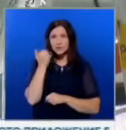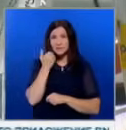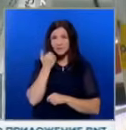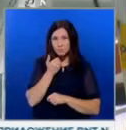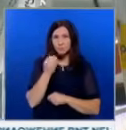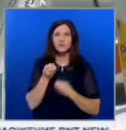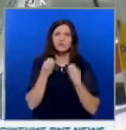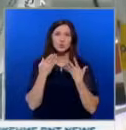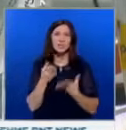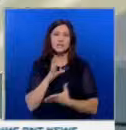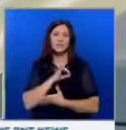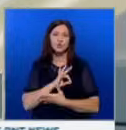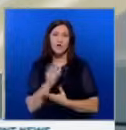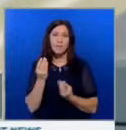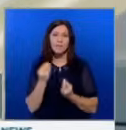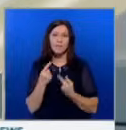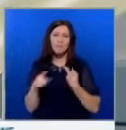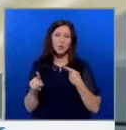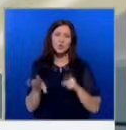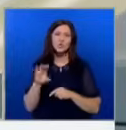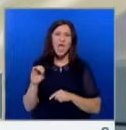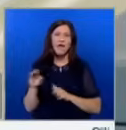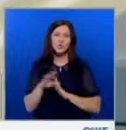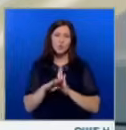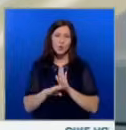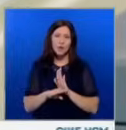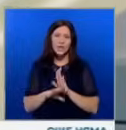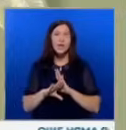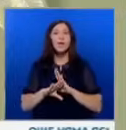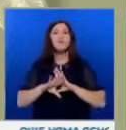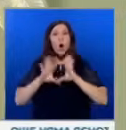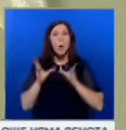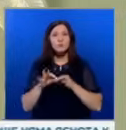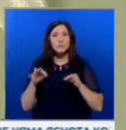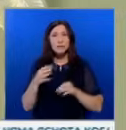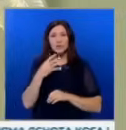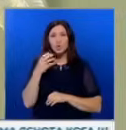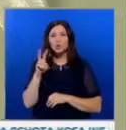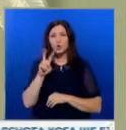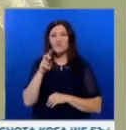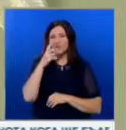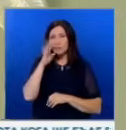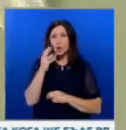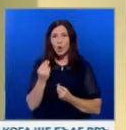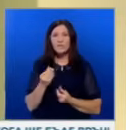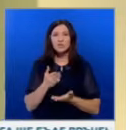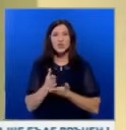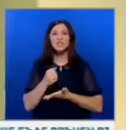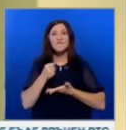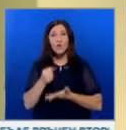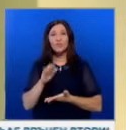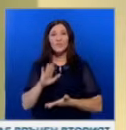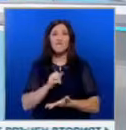и от възможността за получаване на пари по различни европрограми в общ размер на 420 милиона лева чрез фонда на